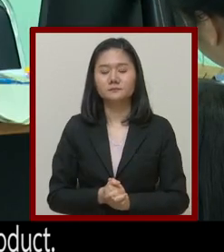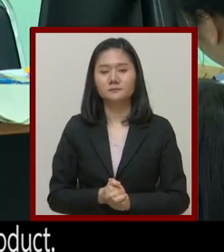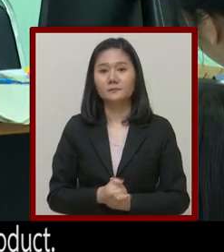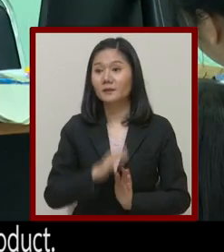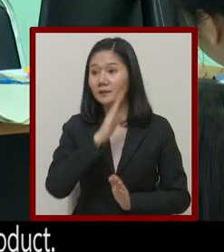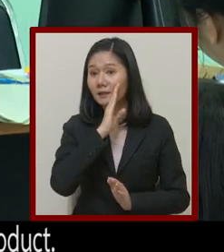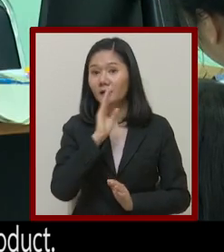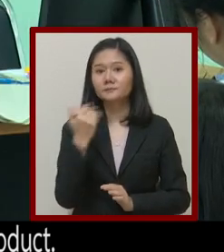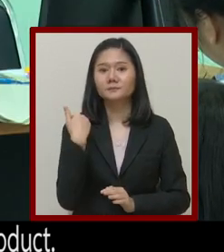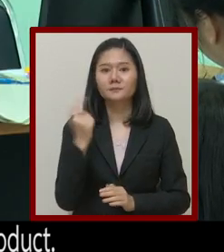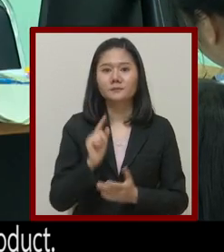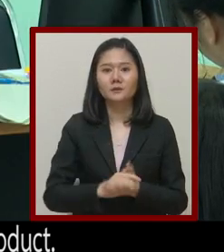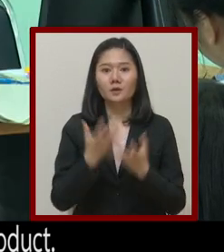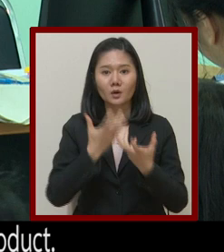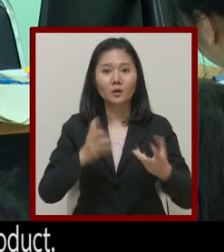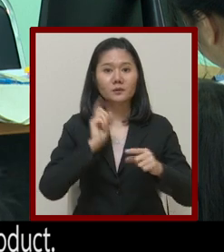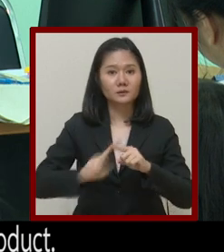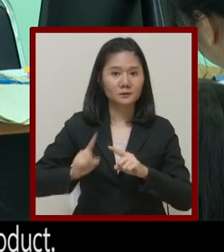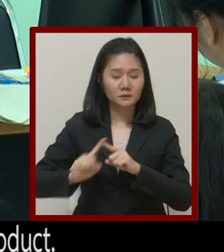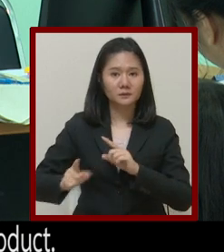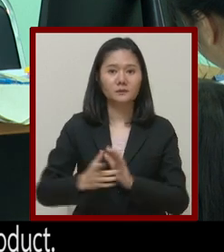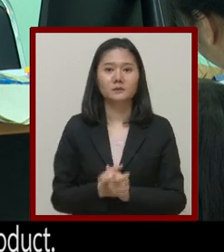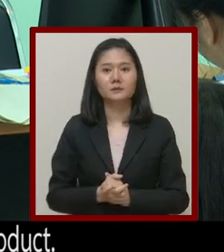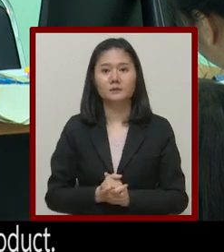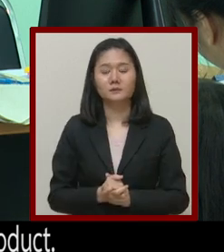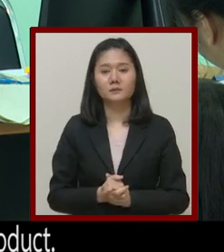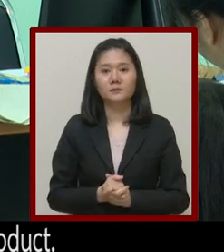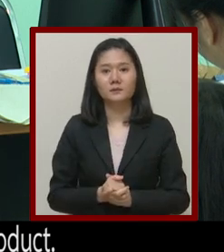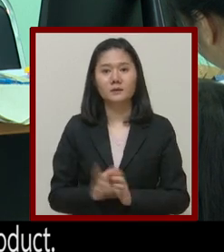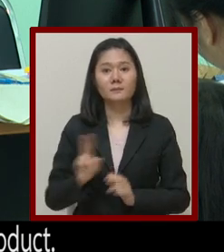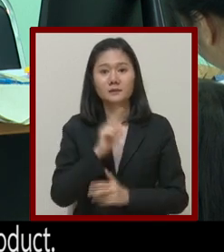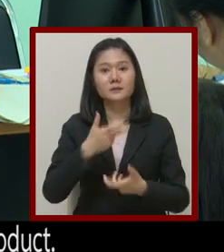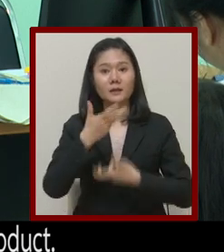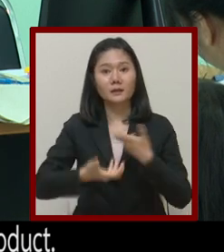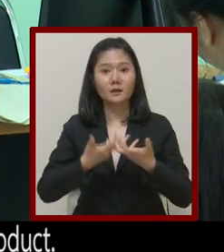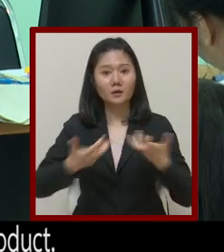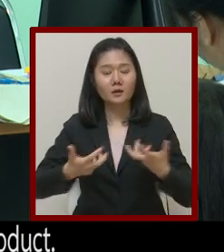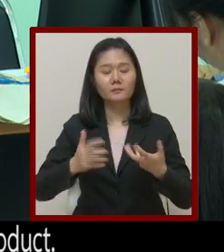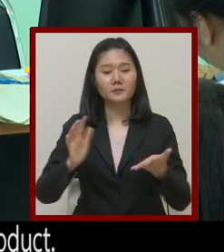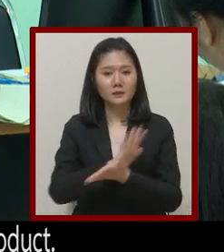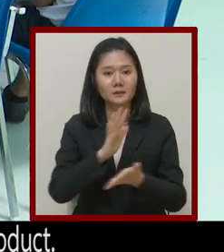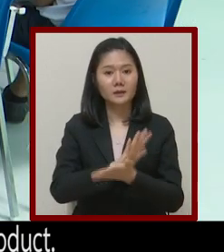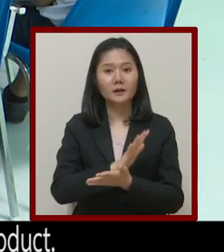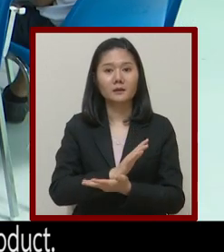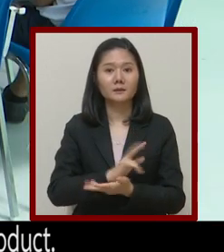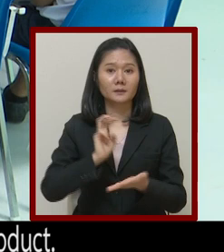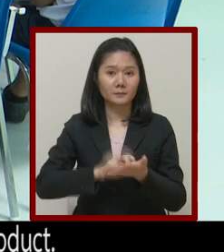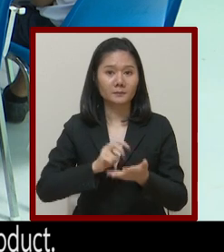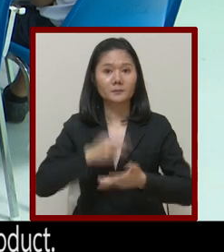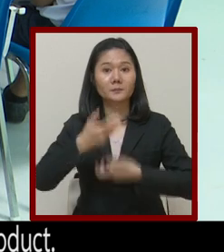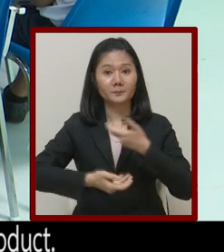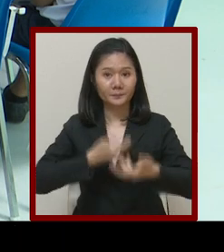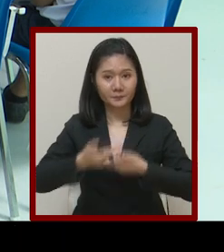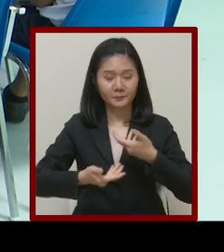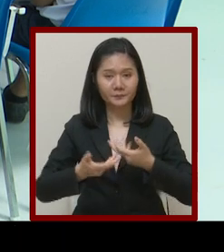ถ้าเกิดว่านำผลิตภัณฑ์ใดๆมาใช้มาจำหน่ายจะต้องมีใบอนุญาตให้จำหน่ายน